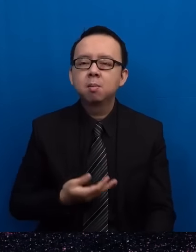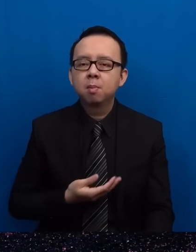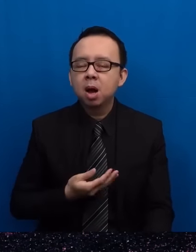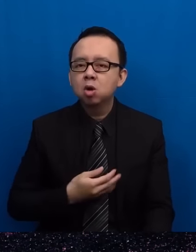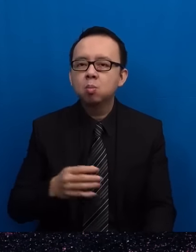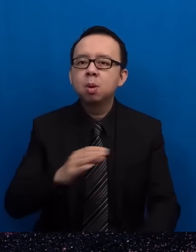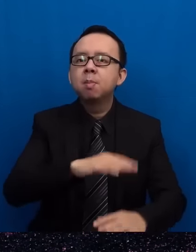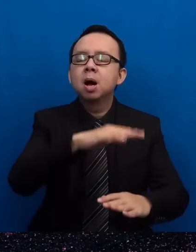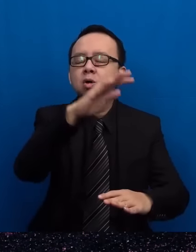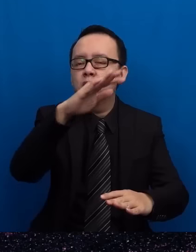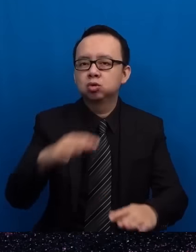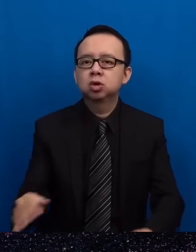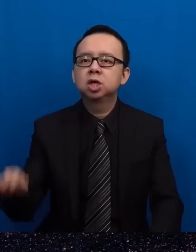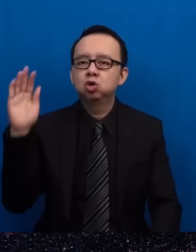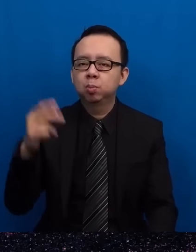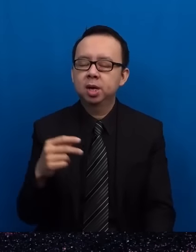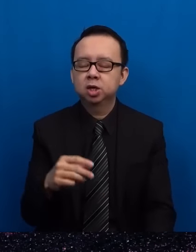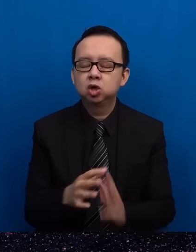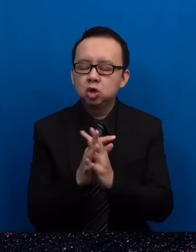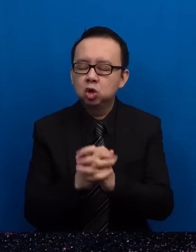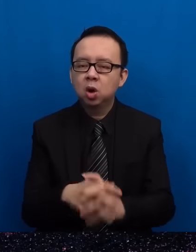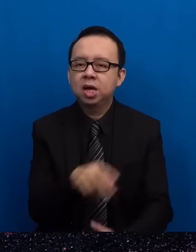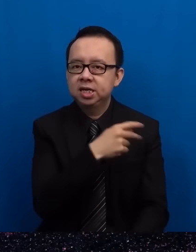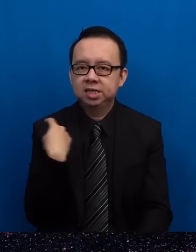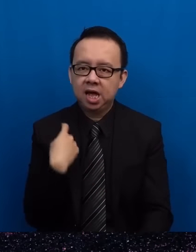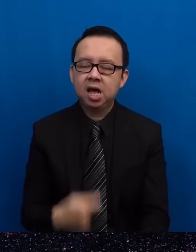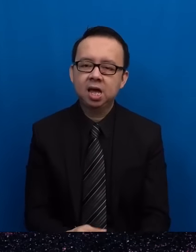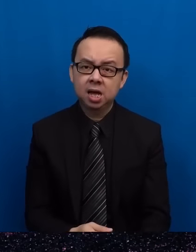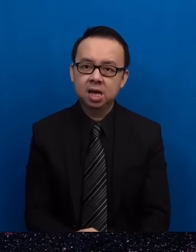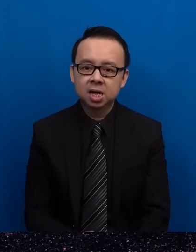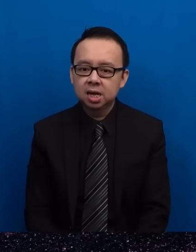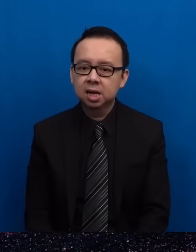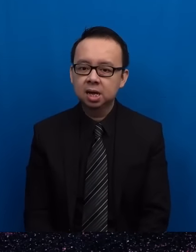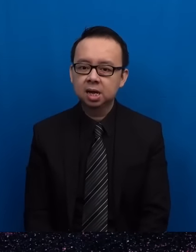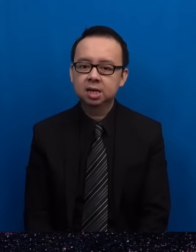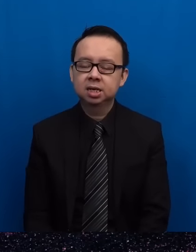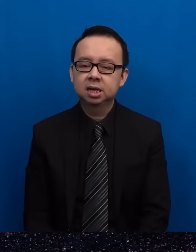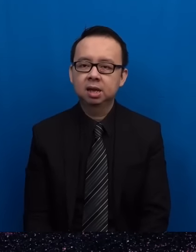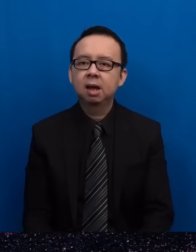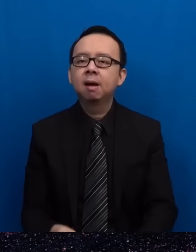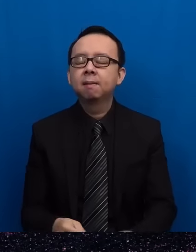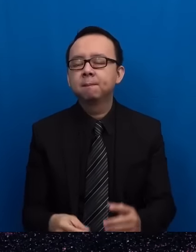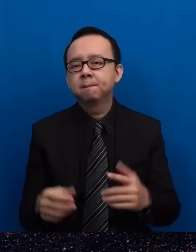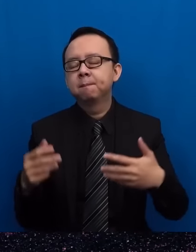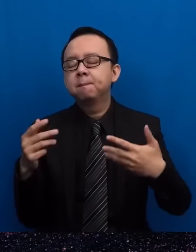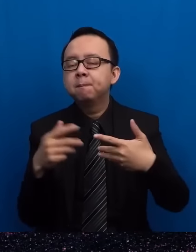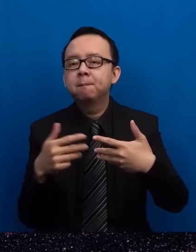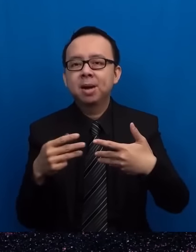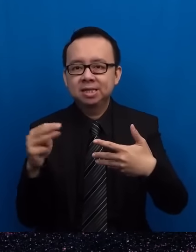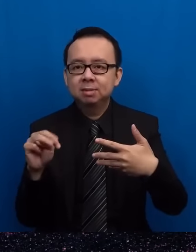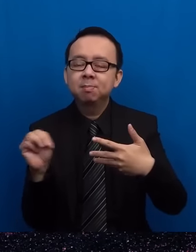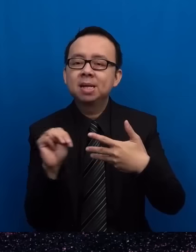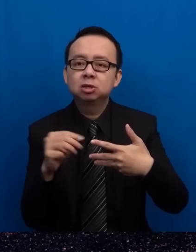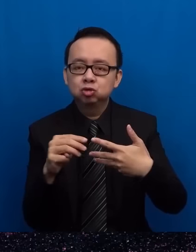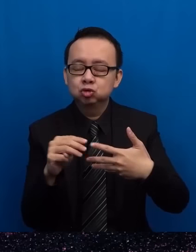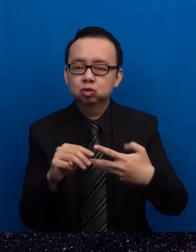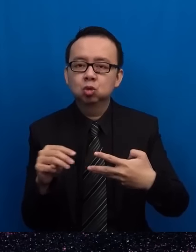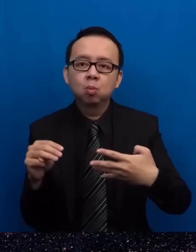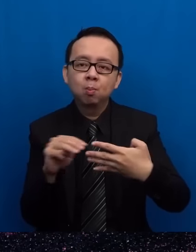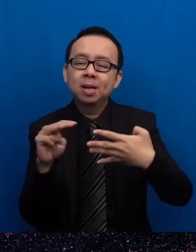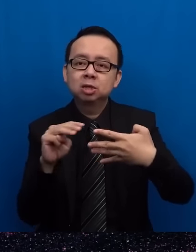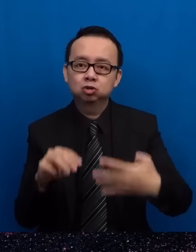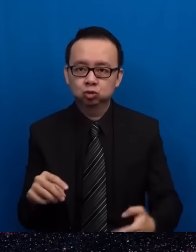maupun perkeluarga, dan di dalam gereja juga sama. Matius 7 ayat 7 tidak boleh